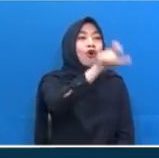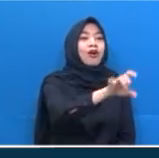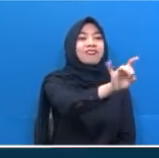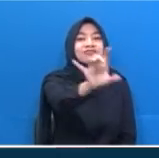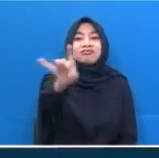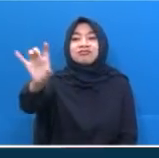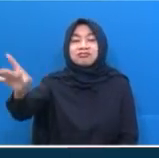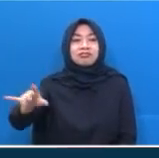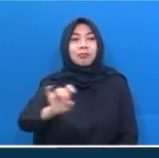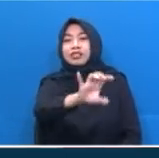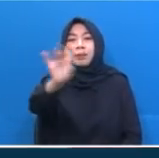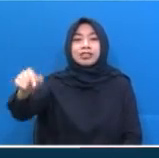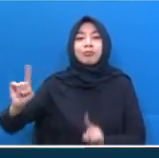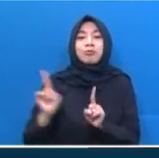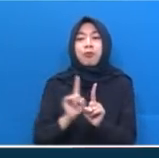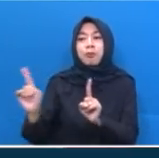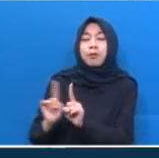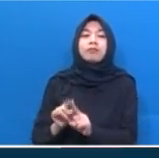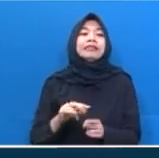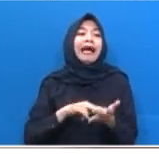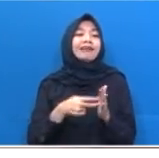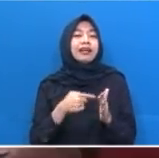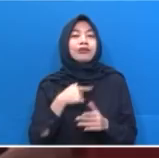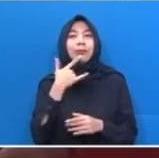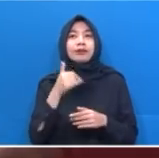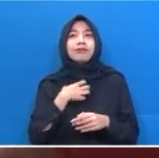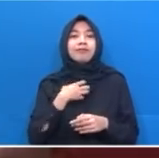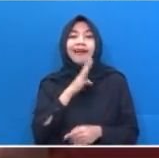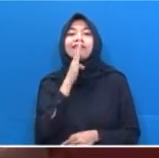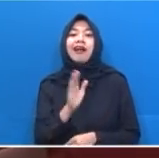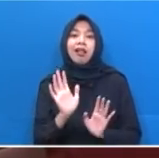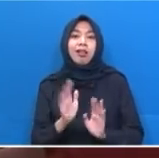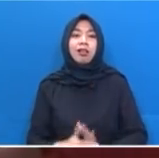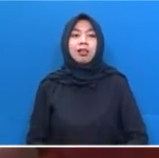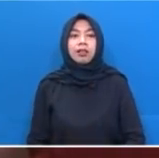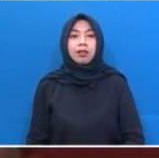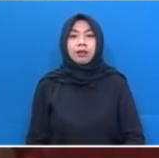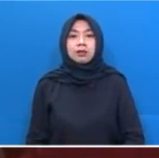tak condong ke satu nama saja tim liputan Kompas TV